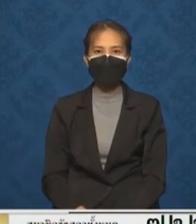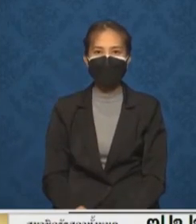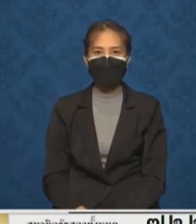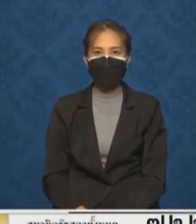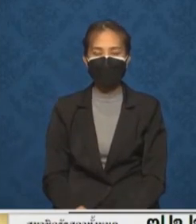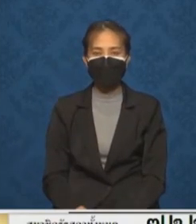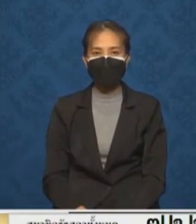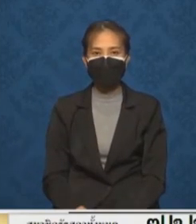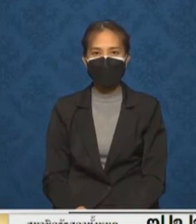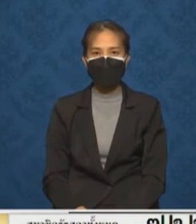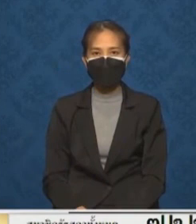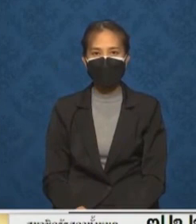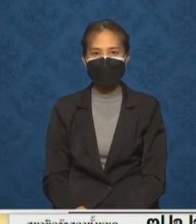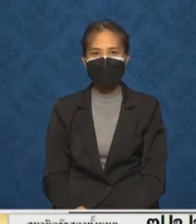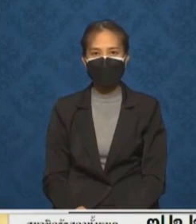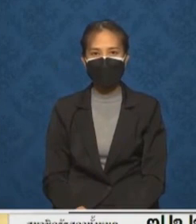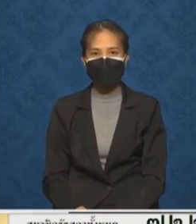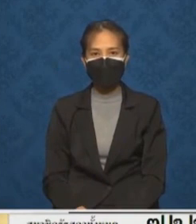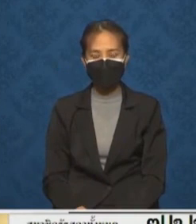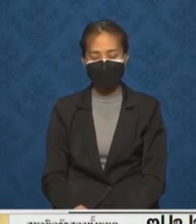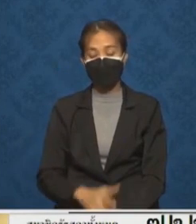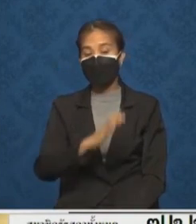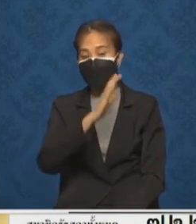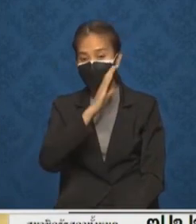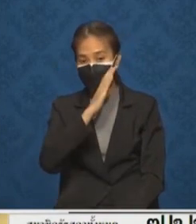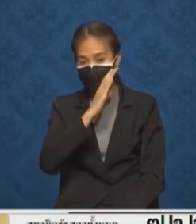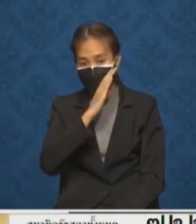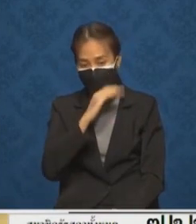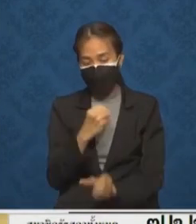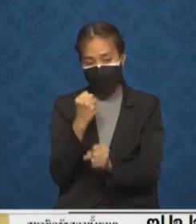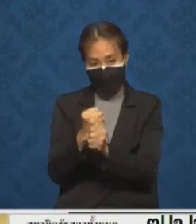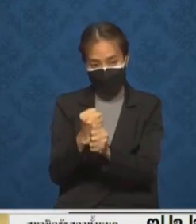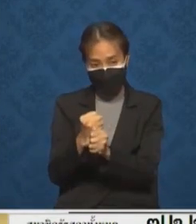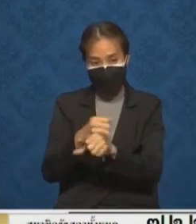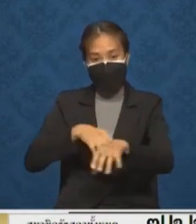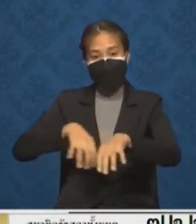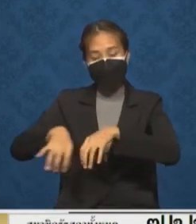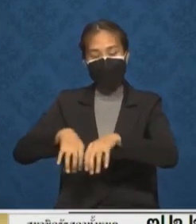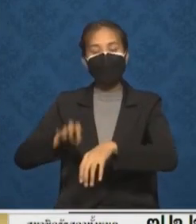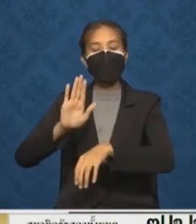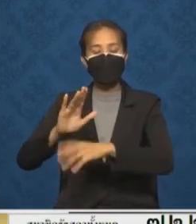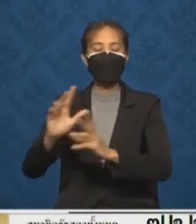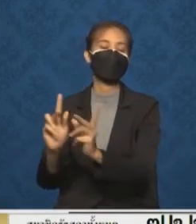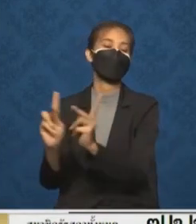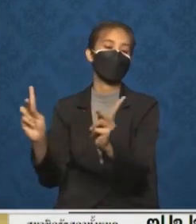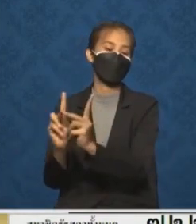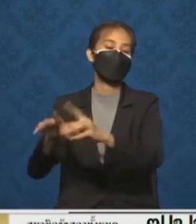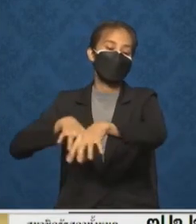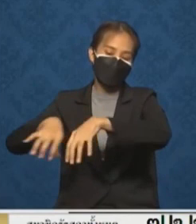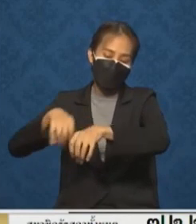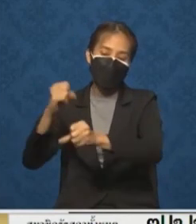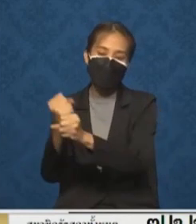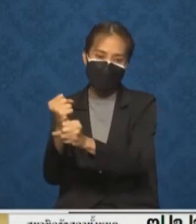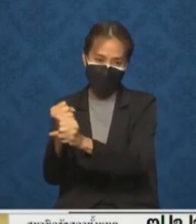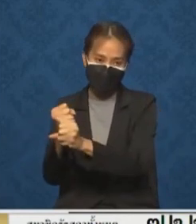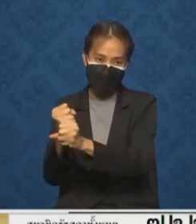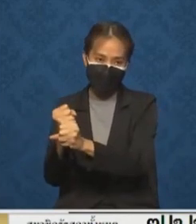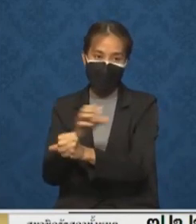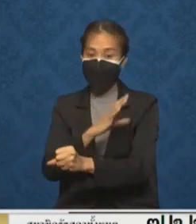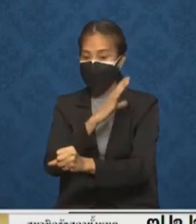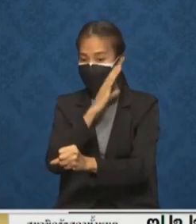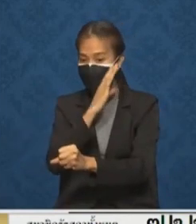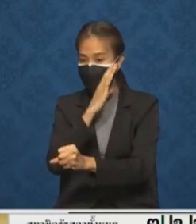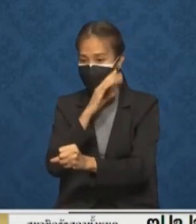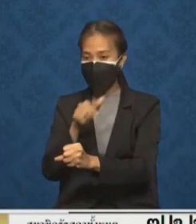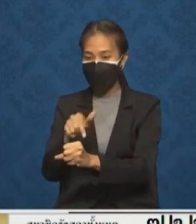ถ้าการดำเนินการของคณะกรรมการคณะนี้ครับภายหลังที่ได้รับการจัด